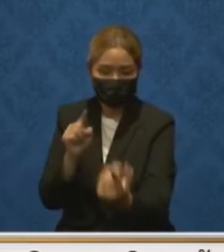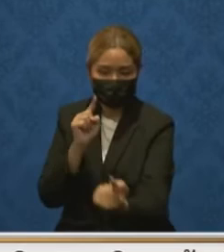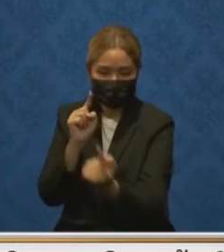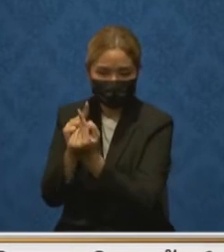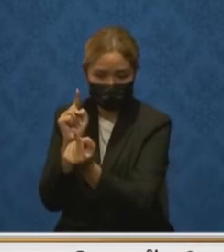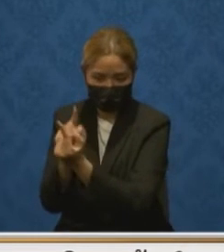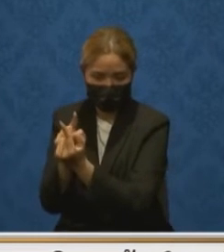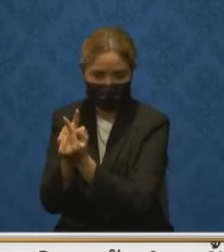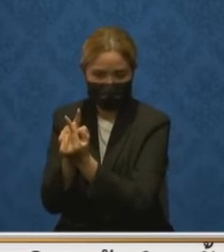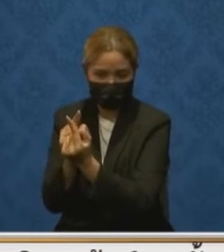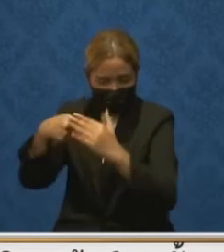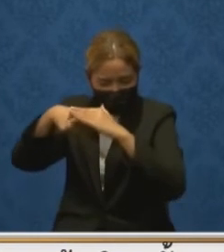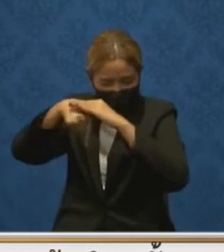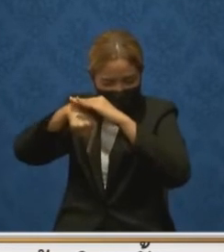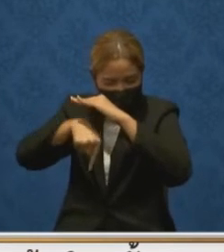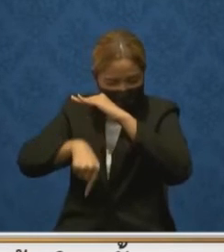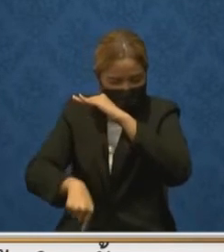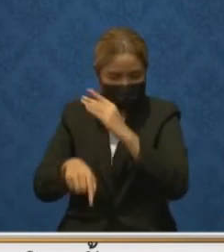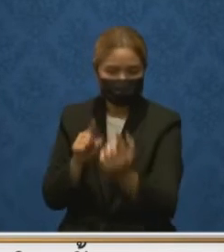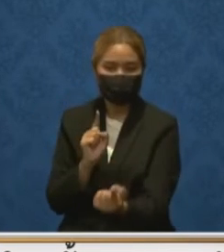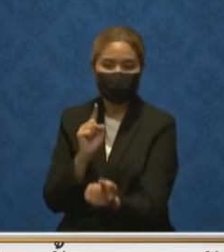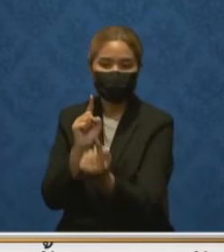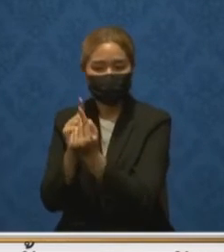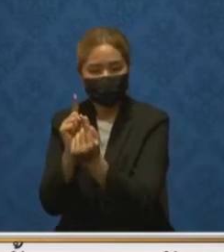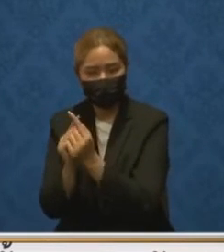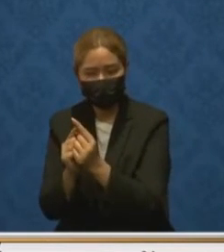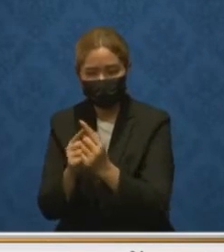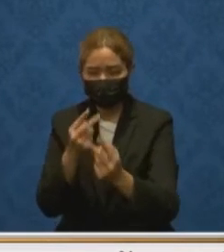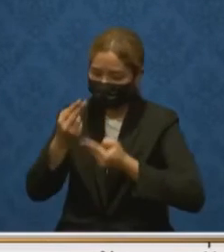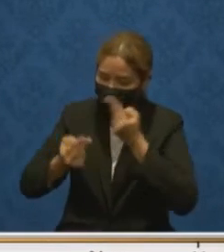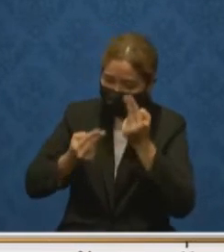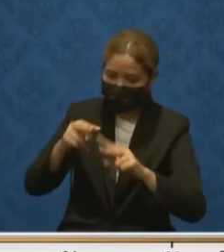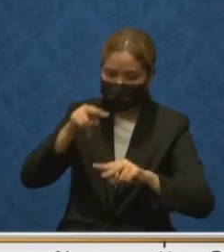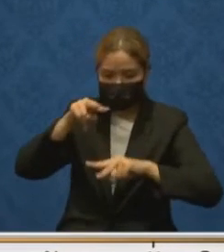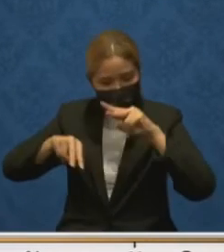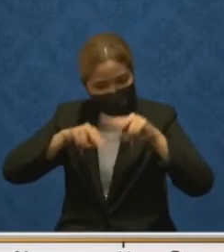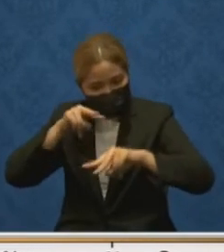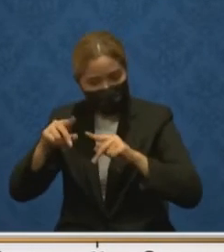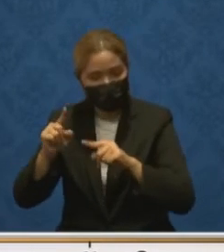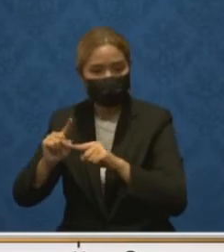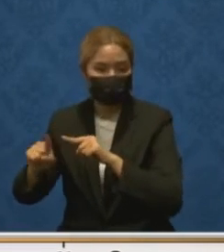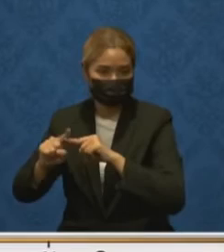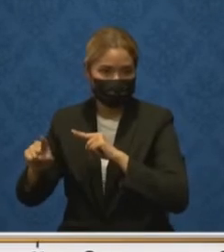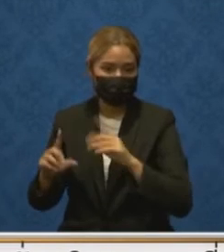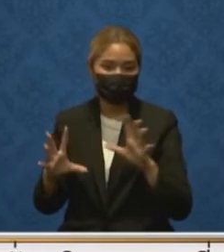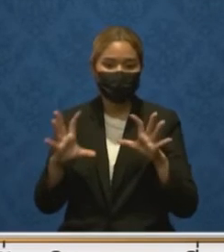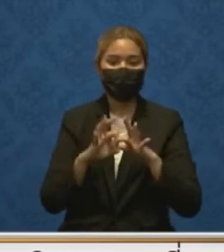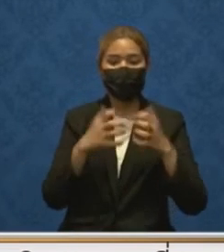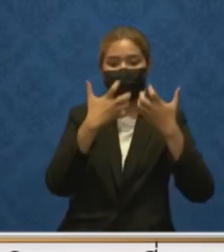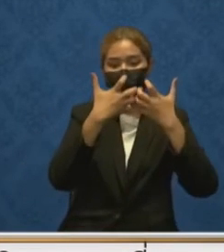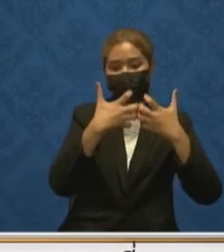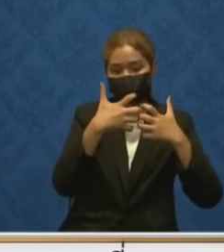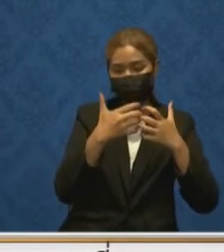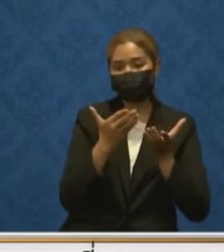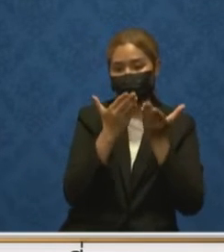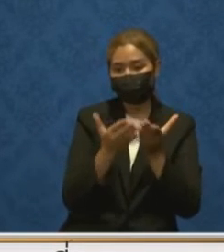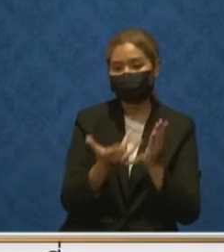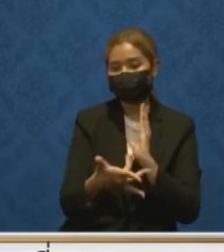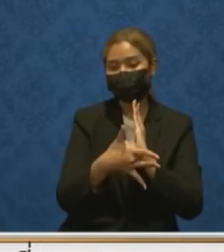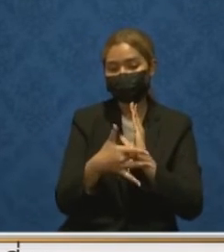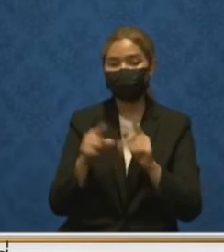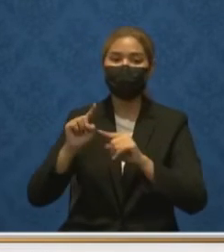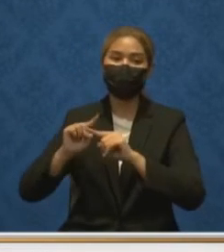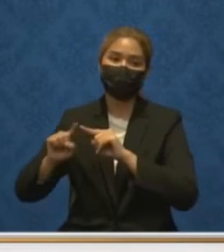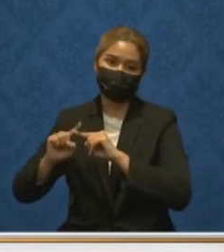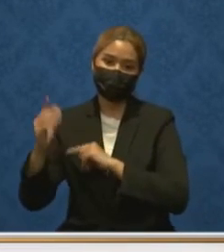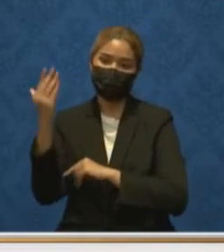ุกมีมาตรการตงกต้มือเชิงลึกลงไปดูลึกถึงขนาดระบบรอจิตสิคคือการขนส่งบกเรืออากาศ